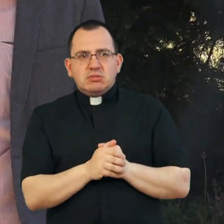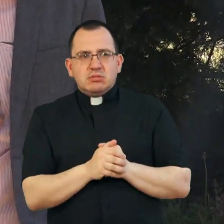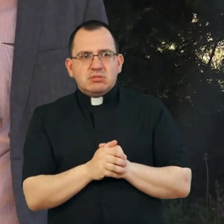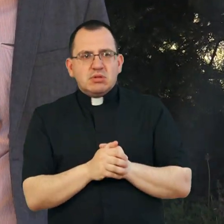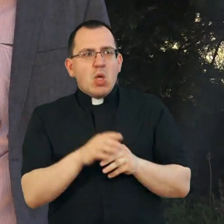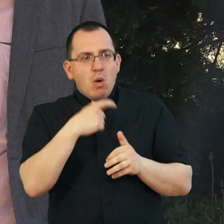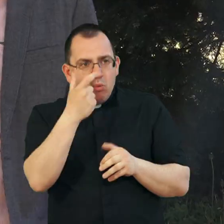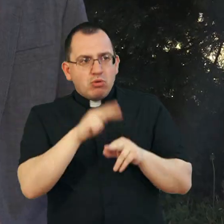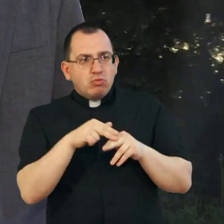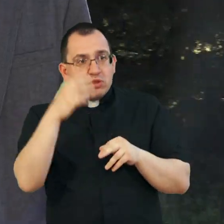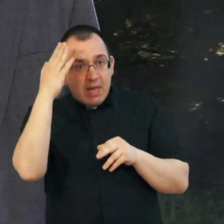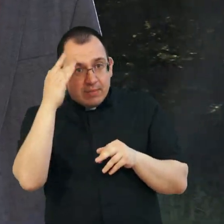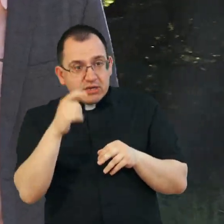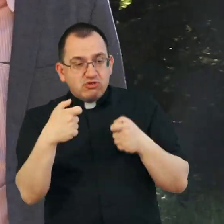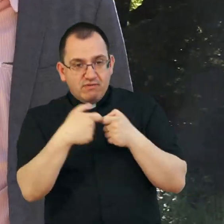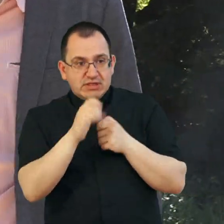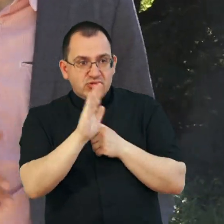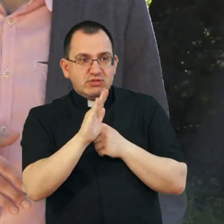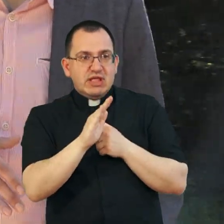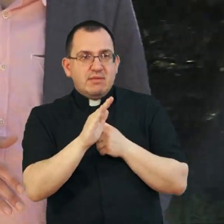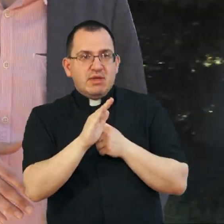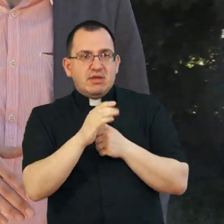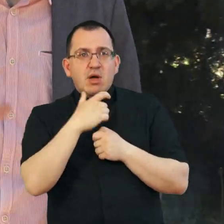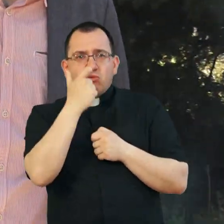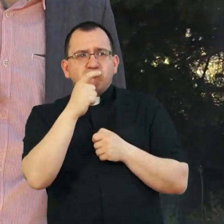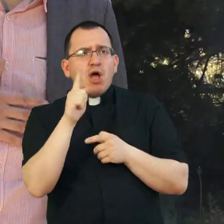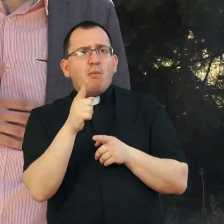brinit ću se o tebi. Providnost, Božja providnost je divna stvar.